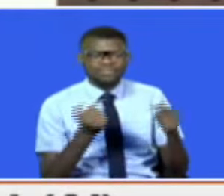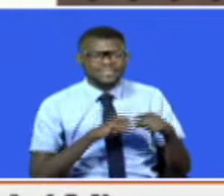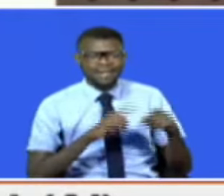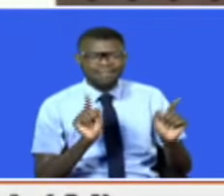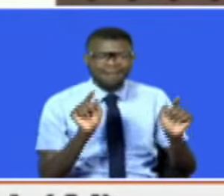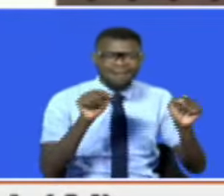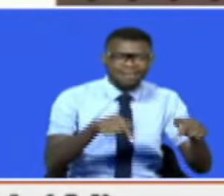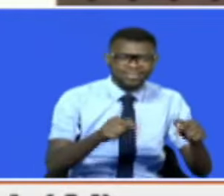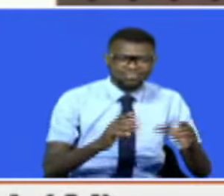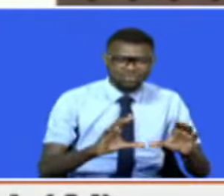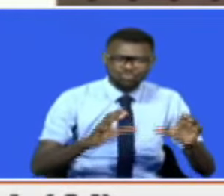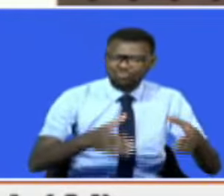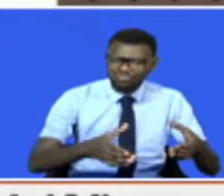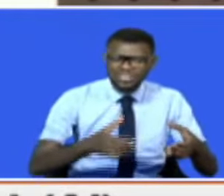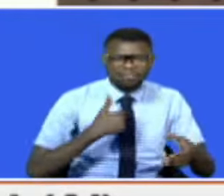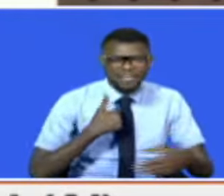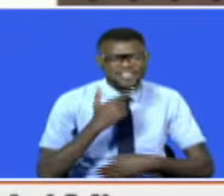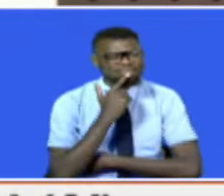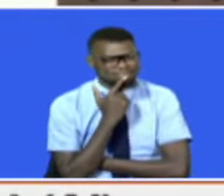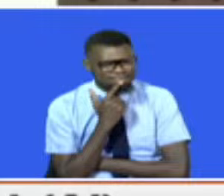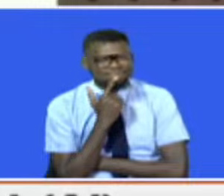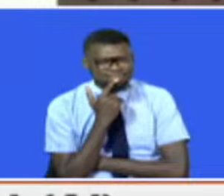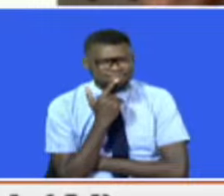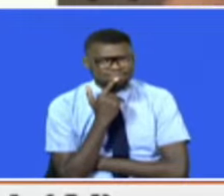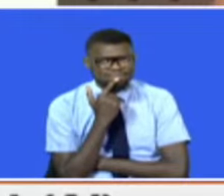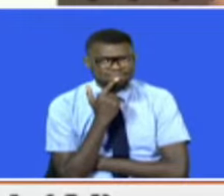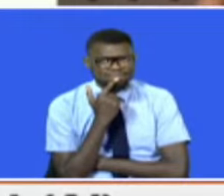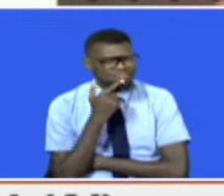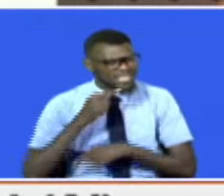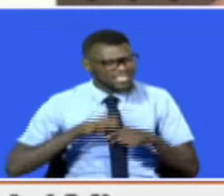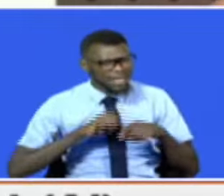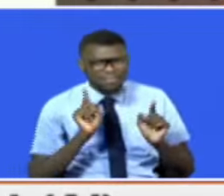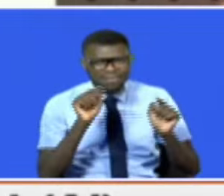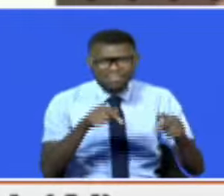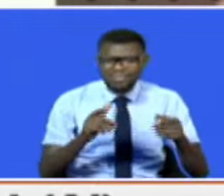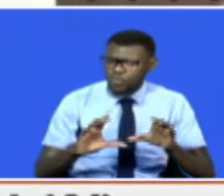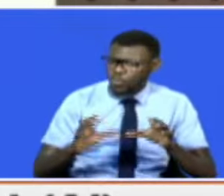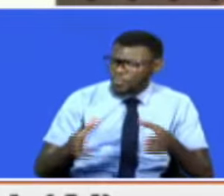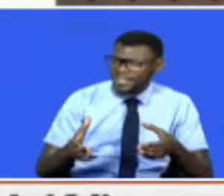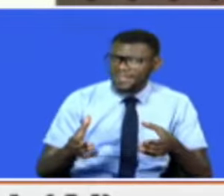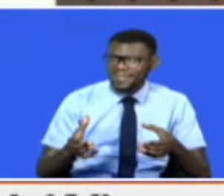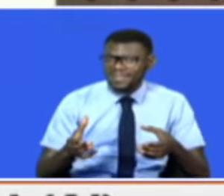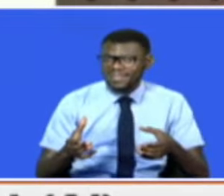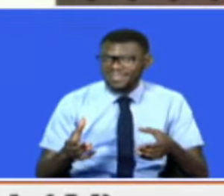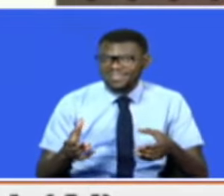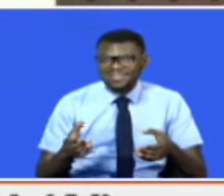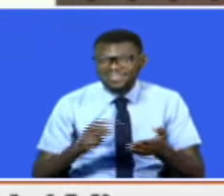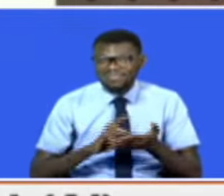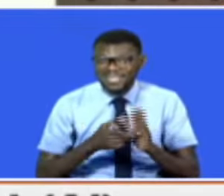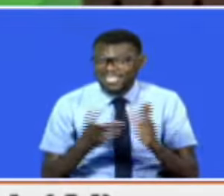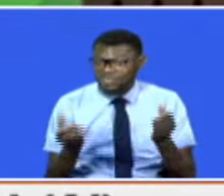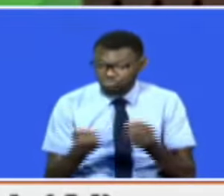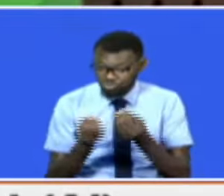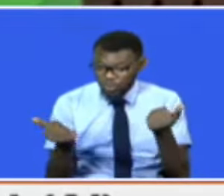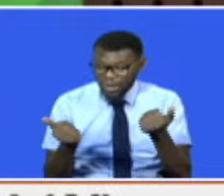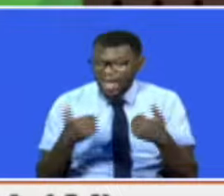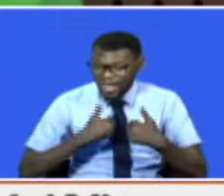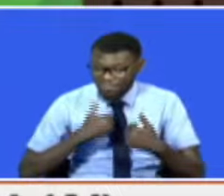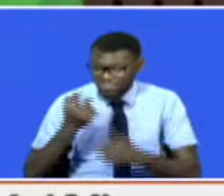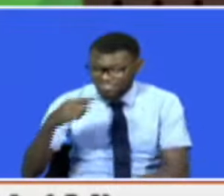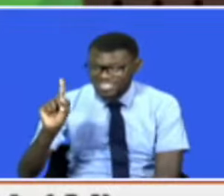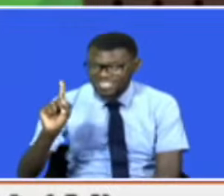imagining when you go to the communities, we'll be actually providing all the health solutions in this country. Is that right? Not right. We are